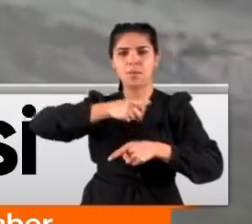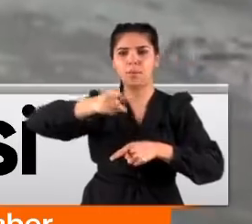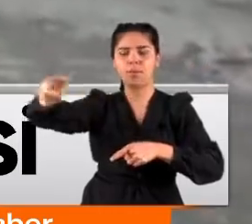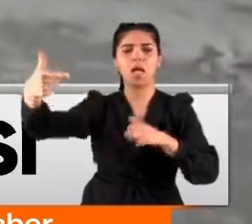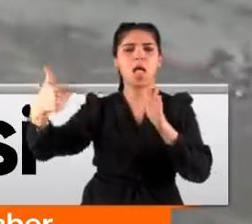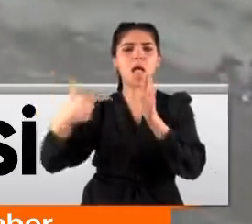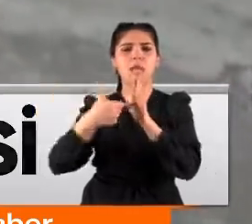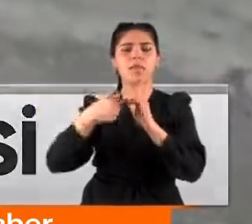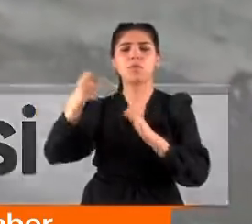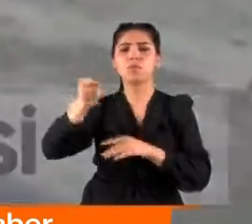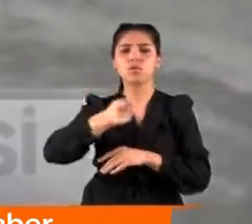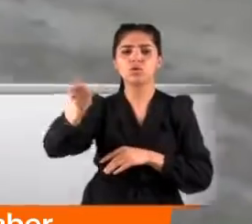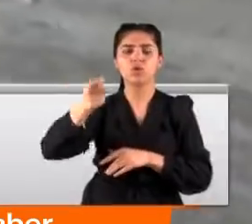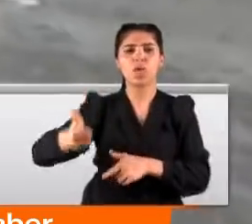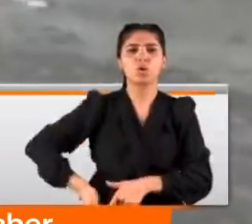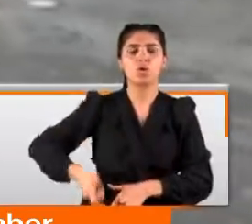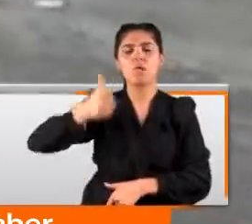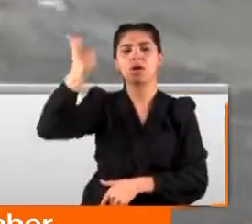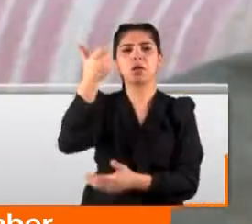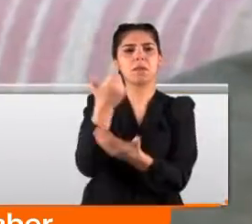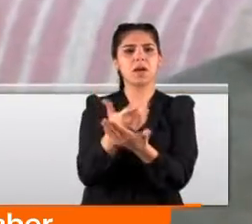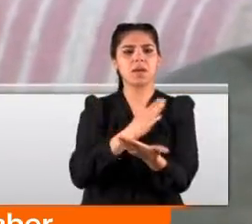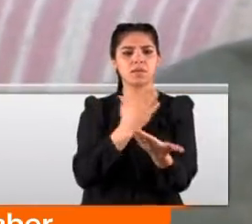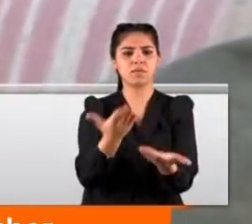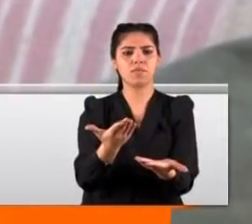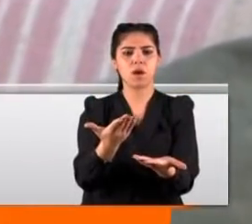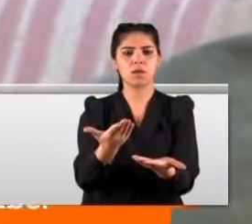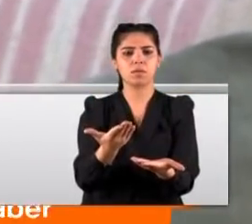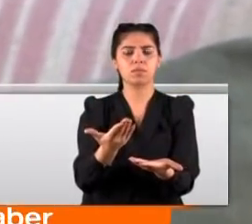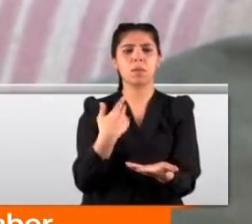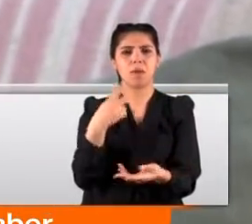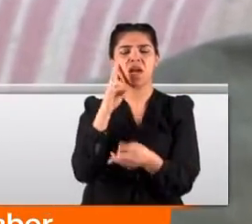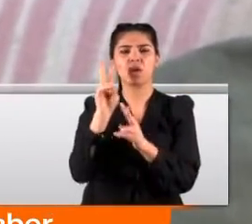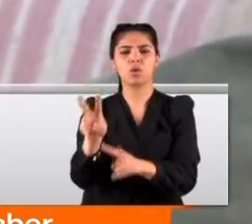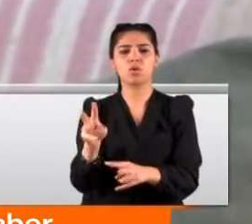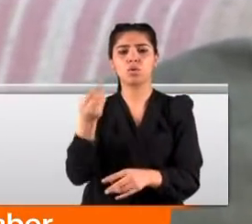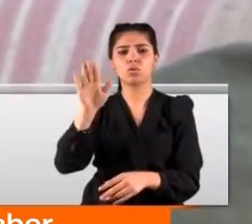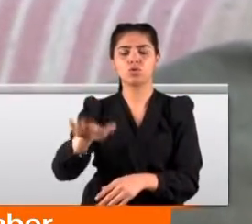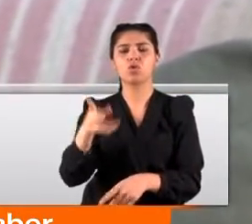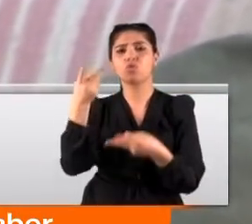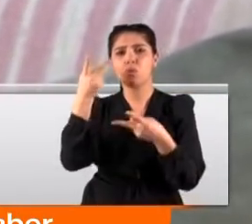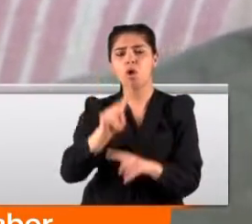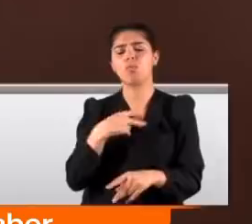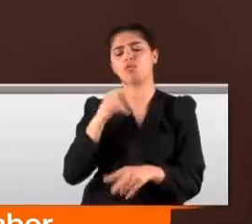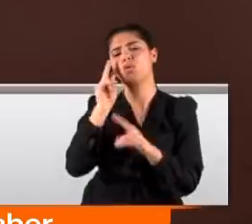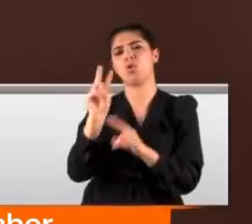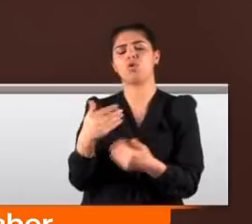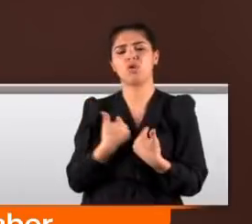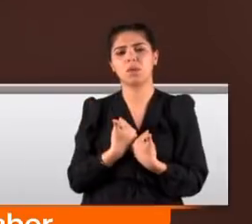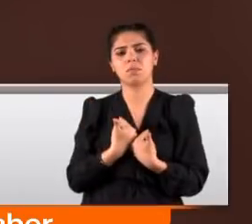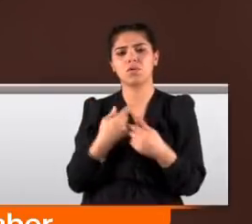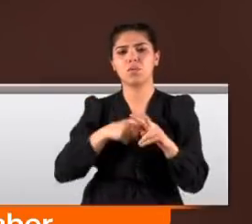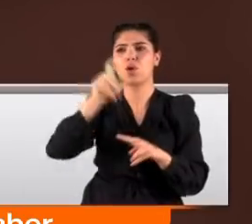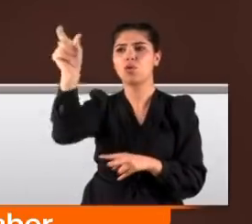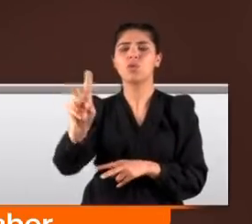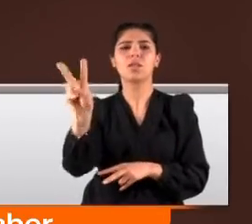oldu. Korkunç cinayet güvenlik kameralarına yansıdı. Demek ki bunu görecekmişim. Demek ki çocuğumun ölümünü de görecekmişim ben. Yunus Emre